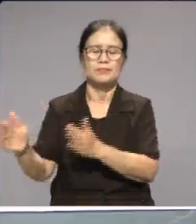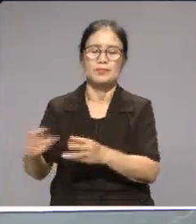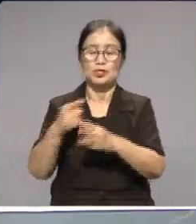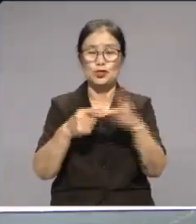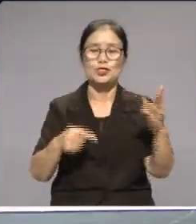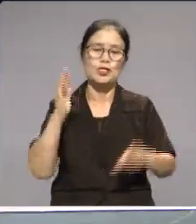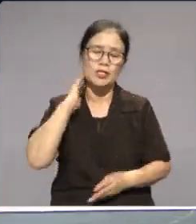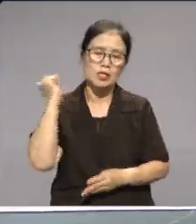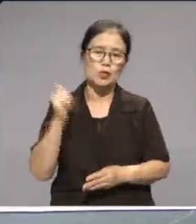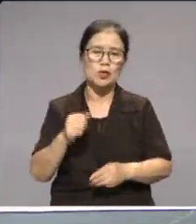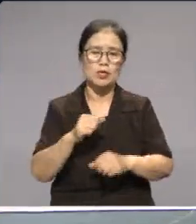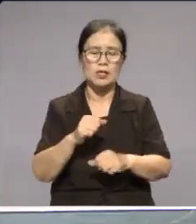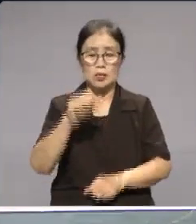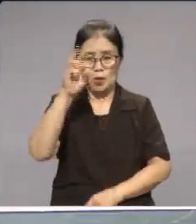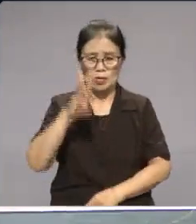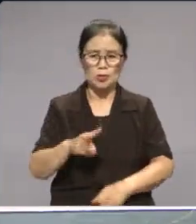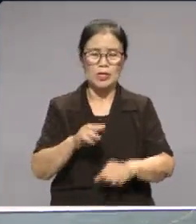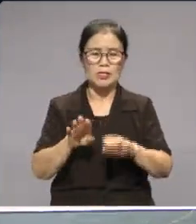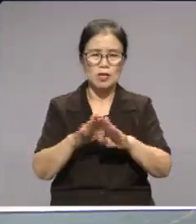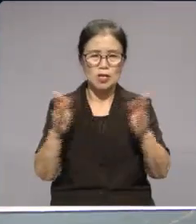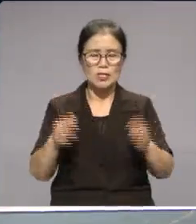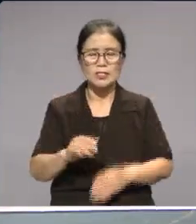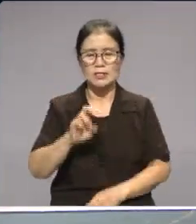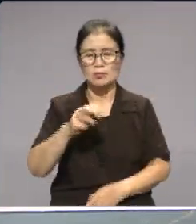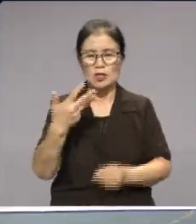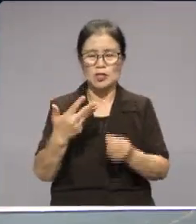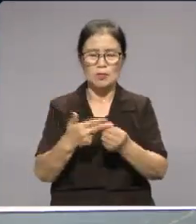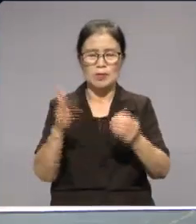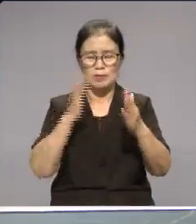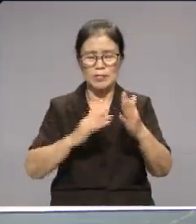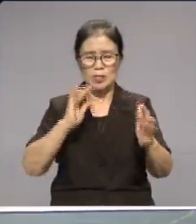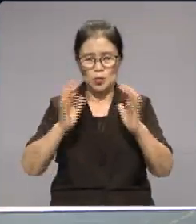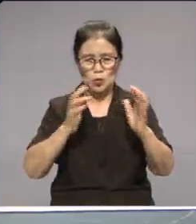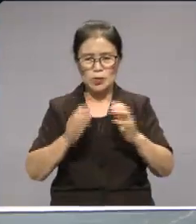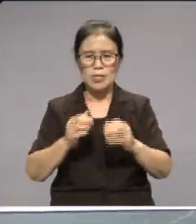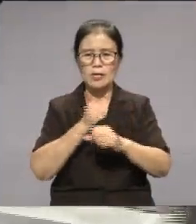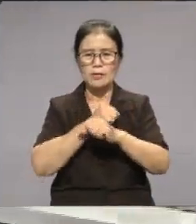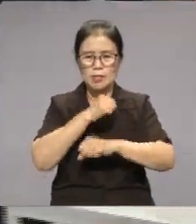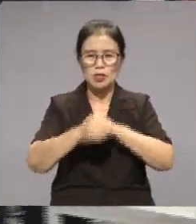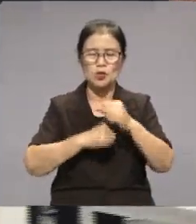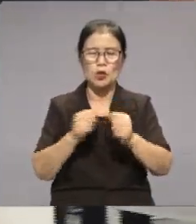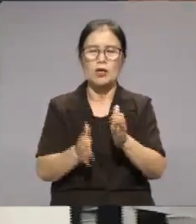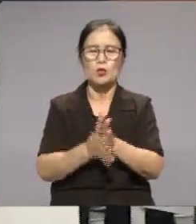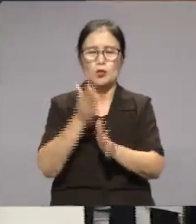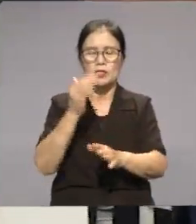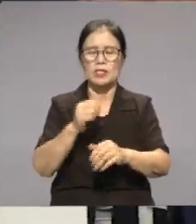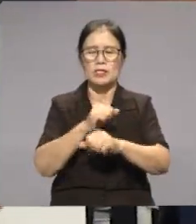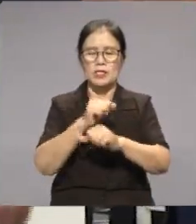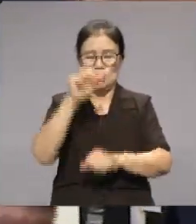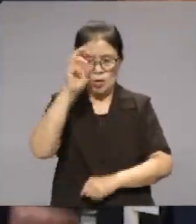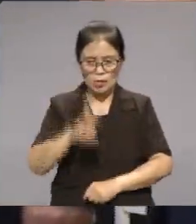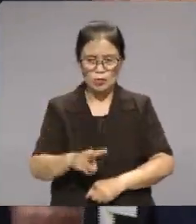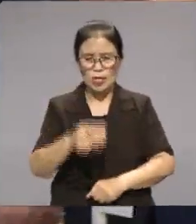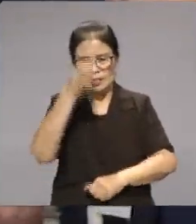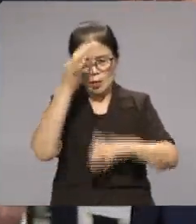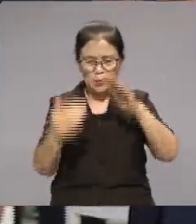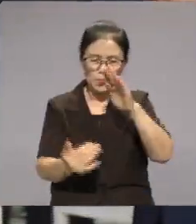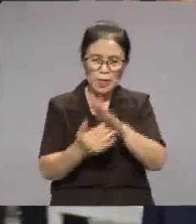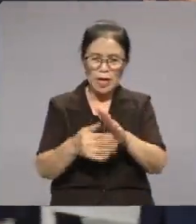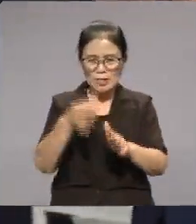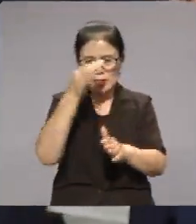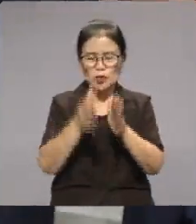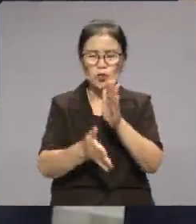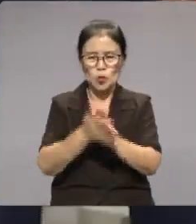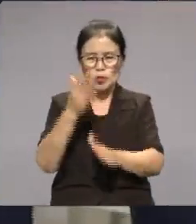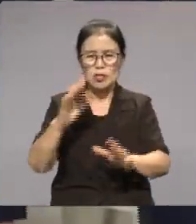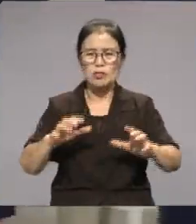윤석열 대통령이 광주에서 열린 28번째 민생 토론회에서 민주화의 도시 광주가 이제 첨단 기술 도시, 글로벌